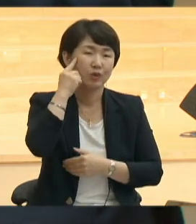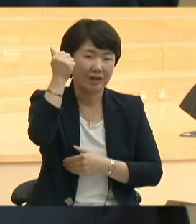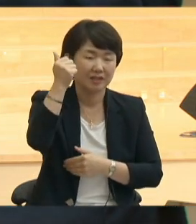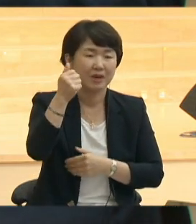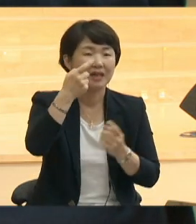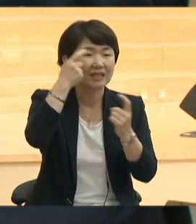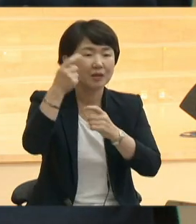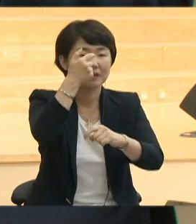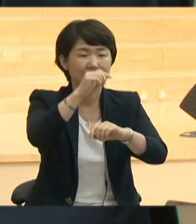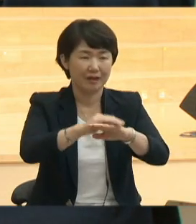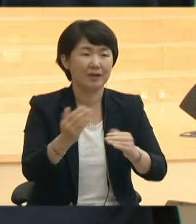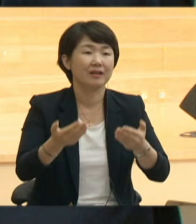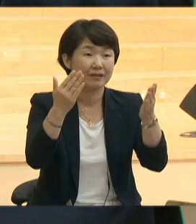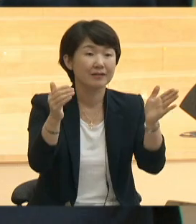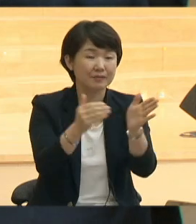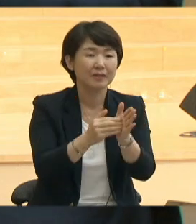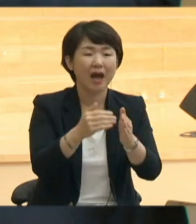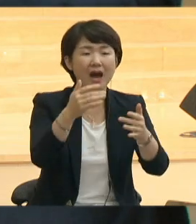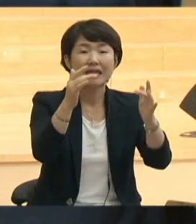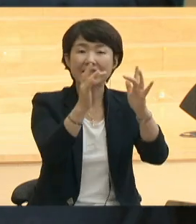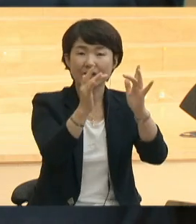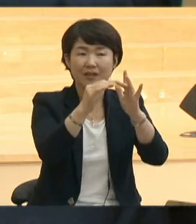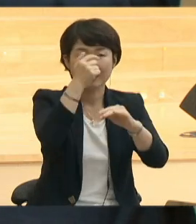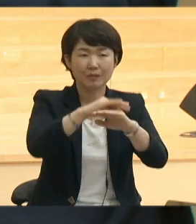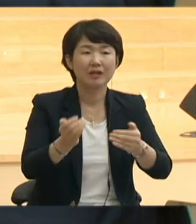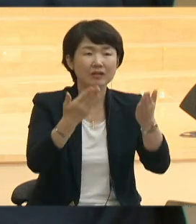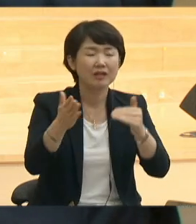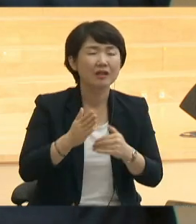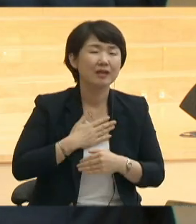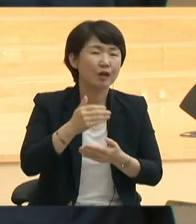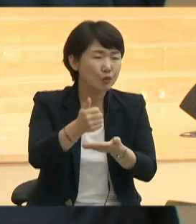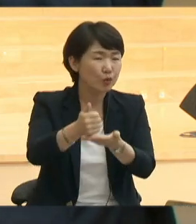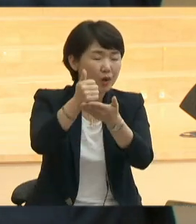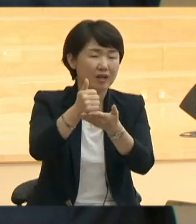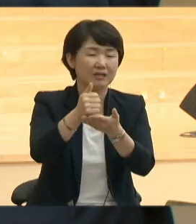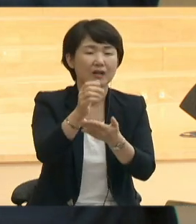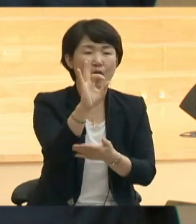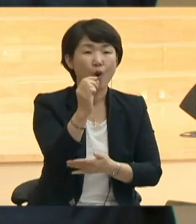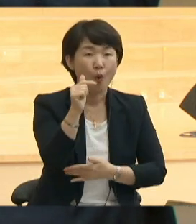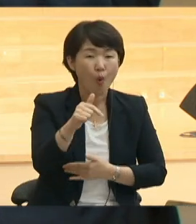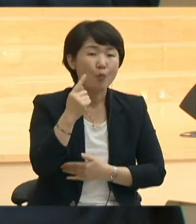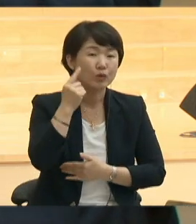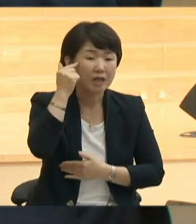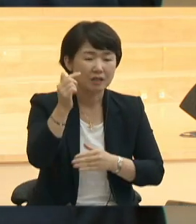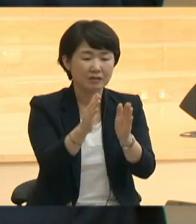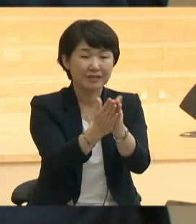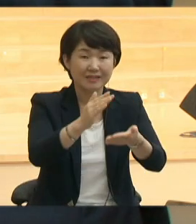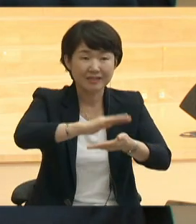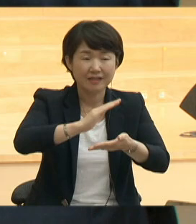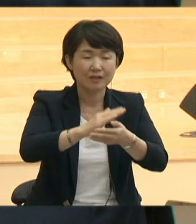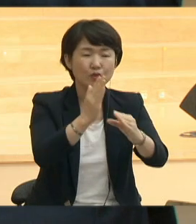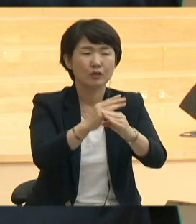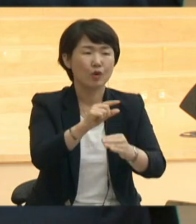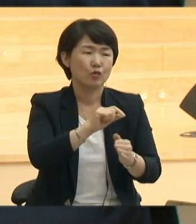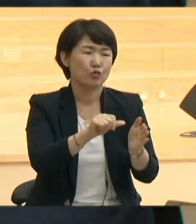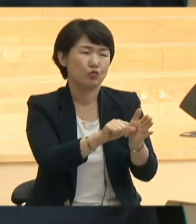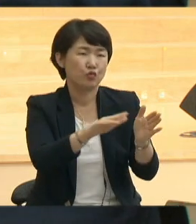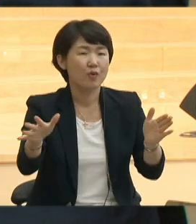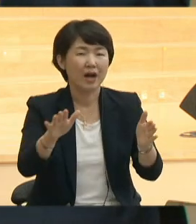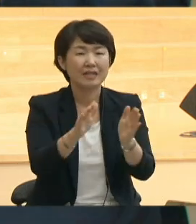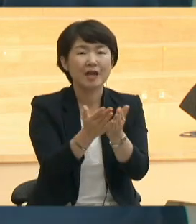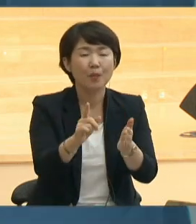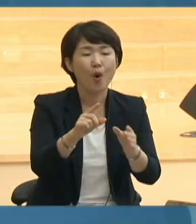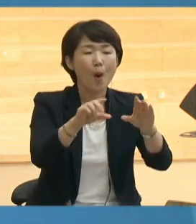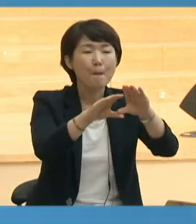졌던 예배 였어요 제가 전기가 놓고 옥한흠 목사님의 책 가운데 너무너무 유명한 저서 가 있죠 평신도를